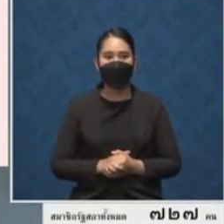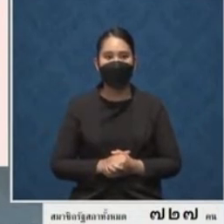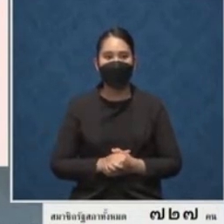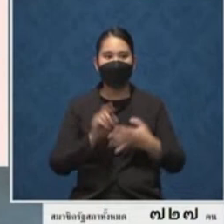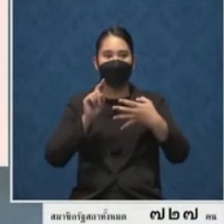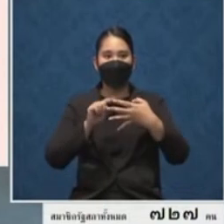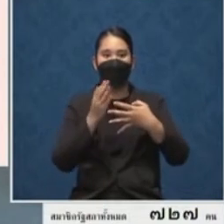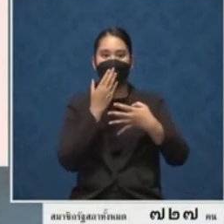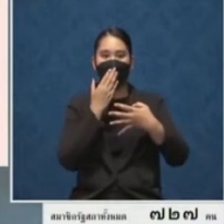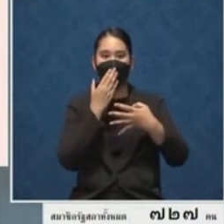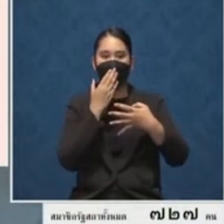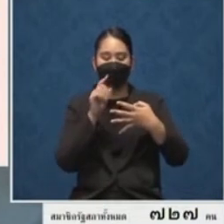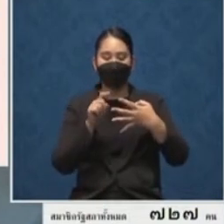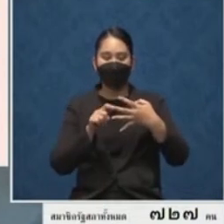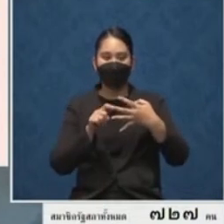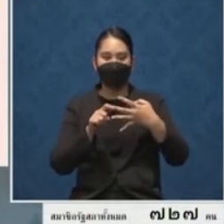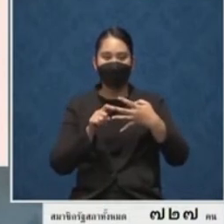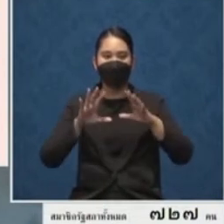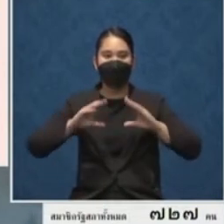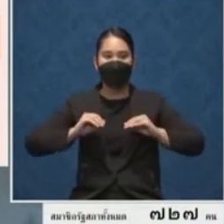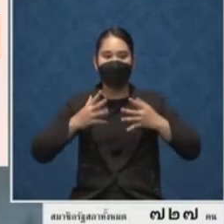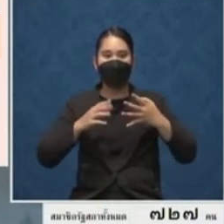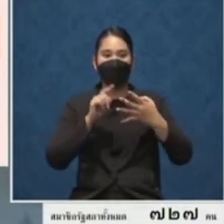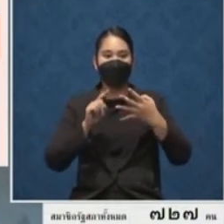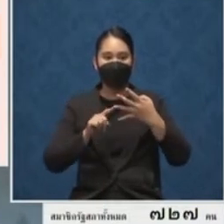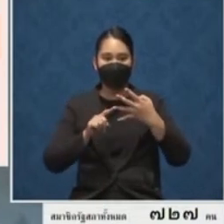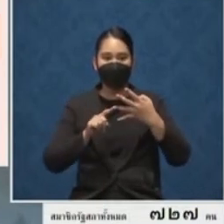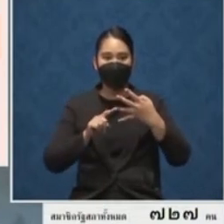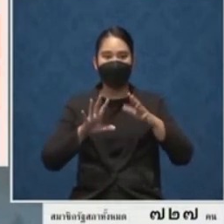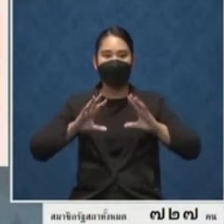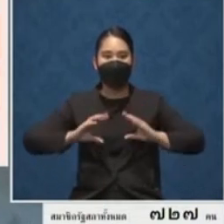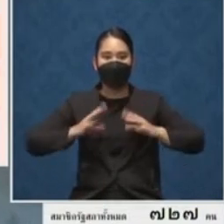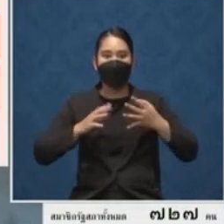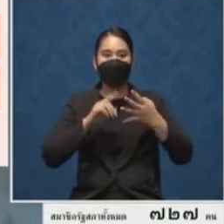ม่รับหลักการ3ไม่รับหลักการ4งดออกเสียง